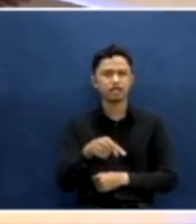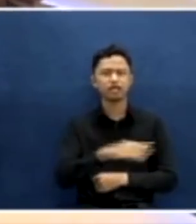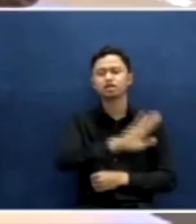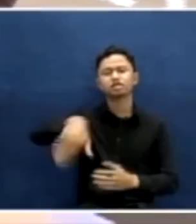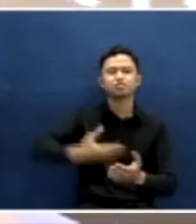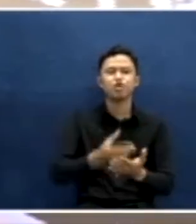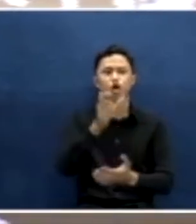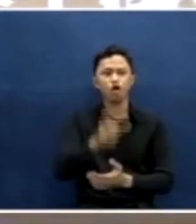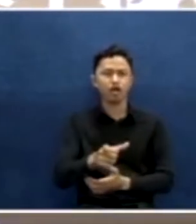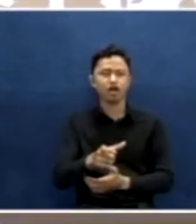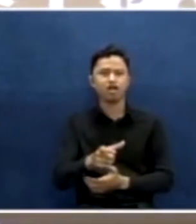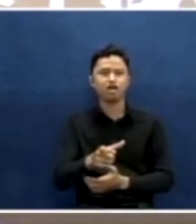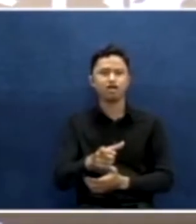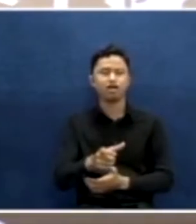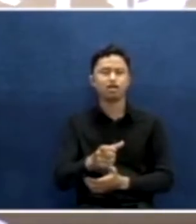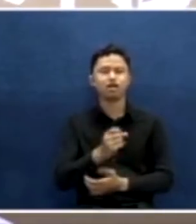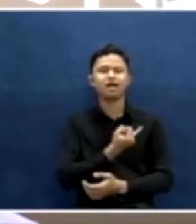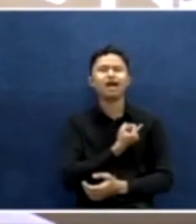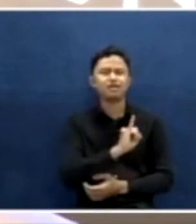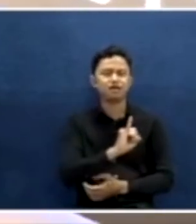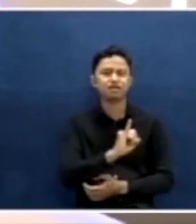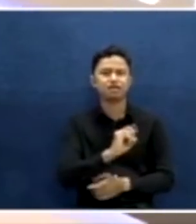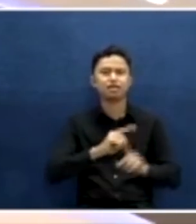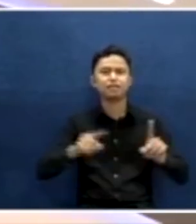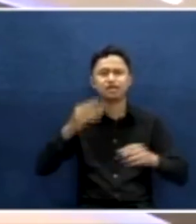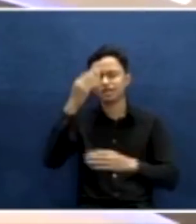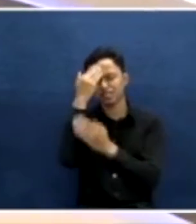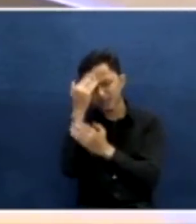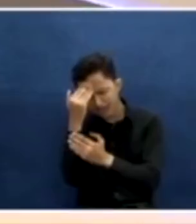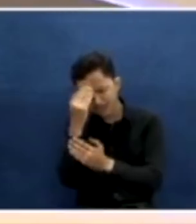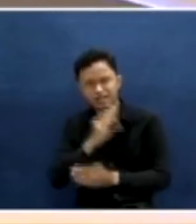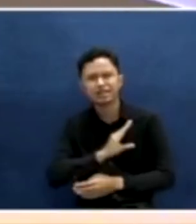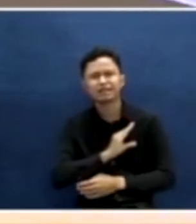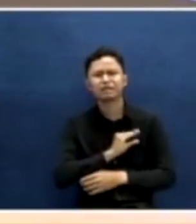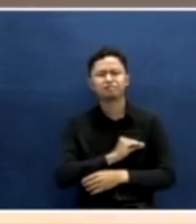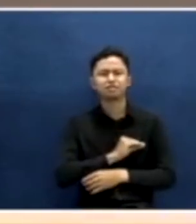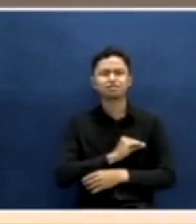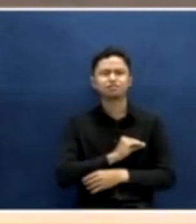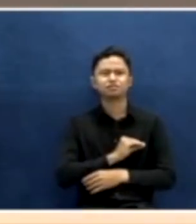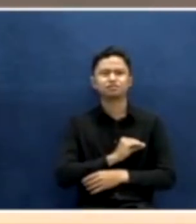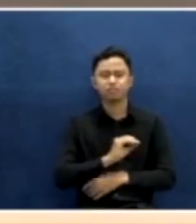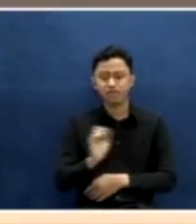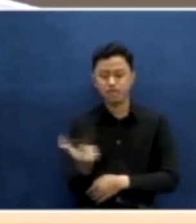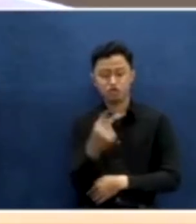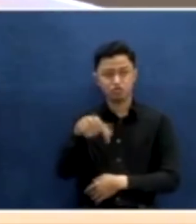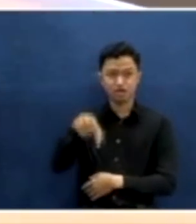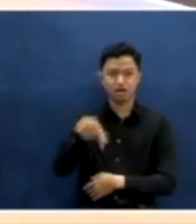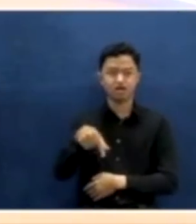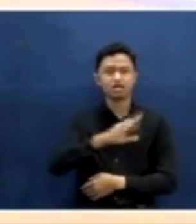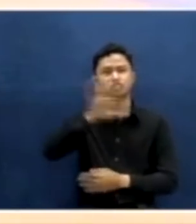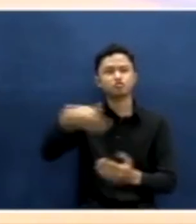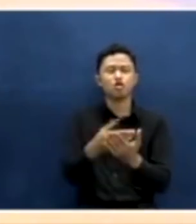mendapatkan Iman begitu meranggas ketaqwaan itu sudah menipis salah satu ke sekuensi ketika kita hidup pada zaman materialistik